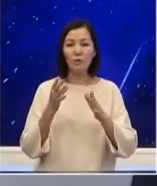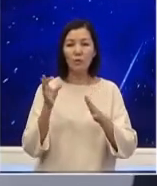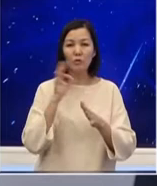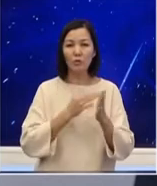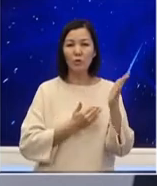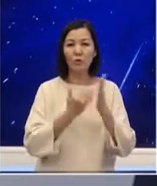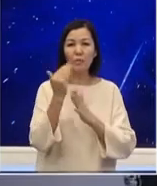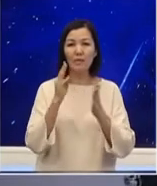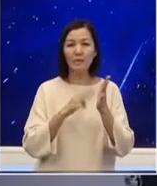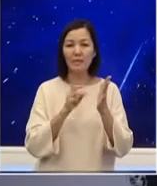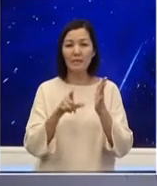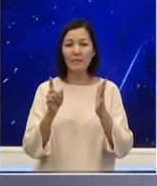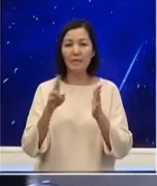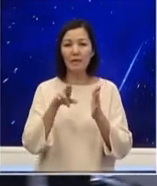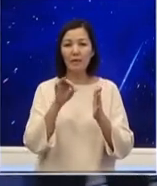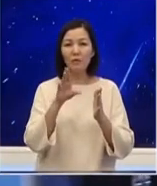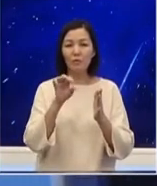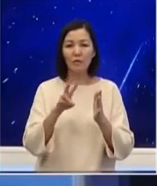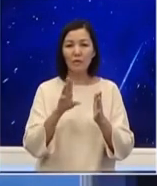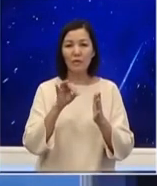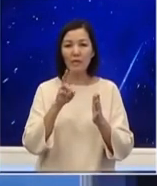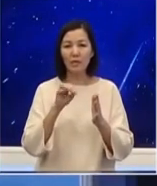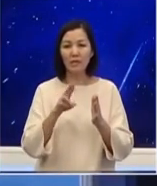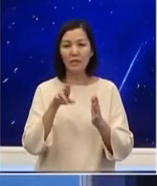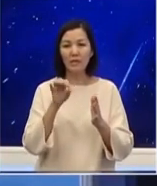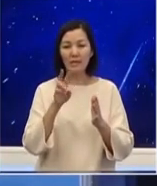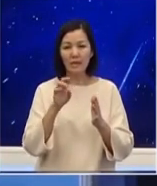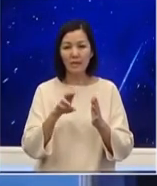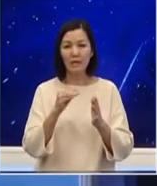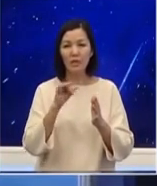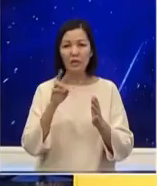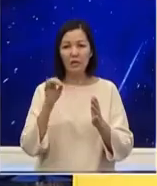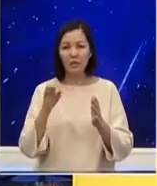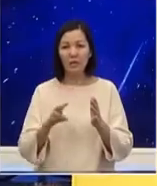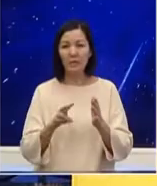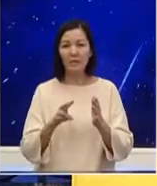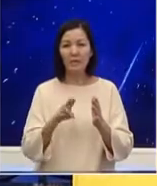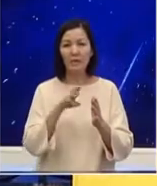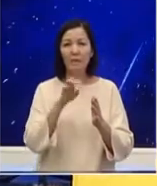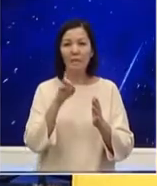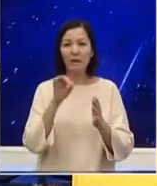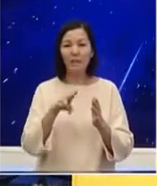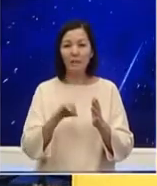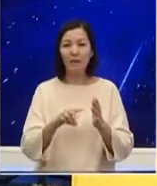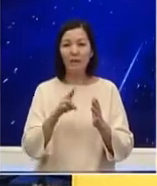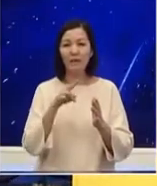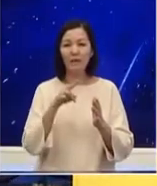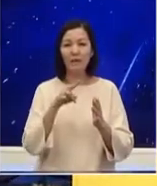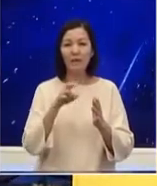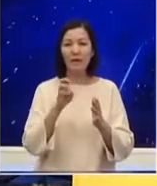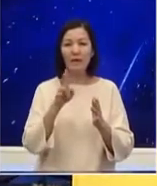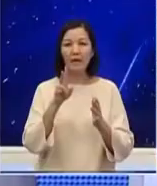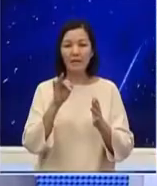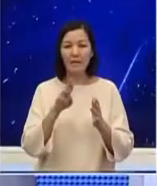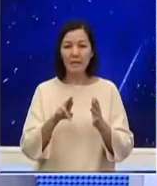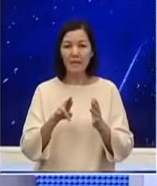8 кандидат: Досан Кәрімов, Ержан Жасыбаев, Данияр Әлімбаев, Жанна Телпекбаева, Мақпал Мұса, Дигай Дамир, Әлия